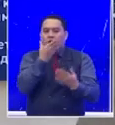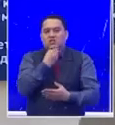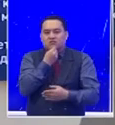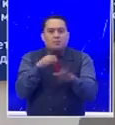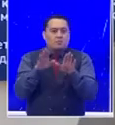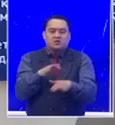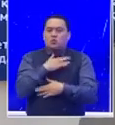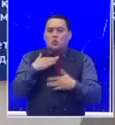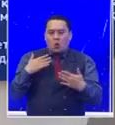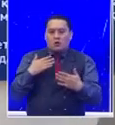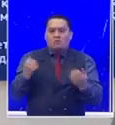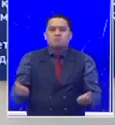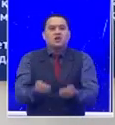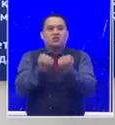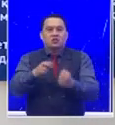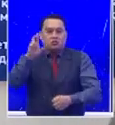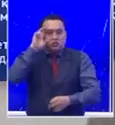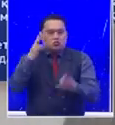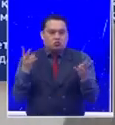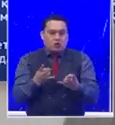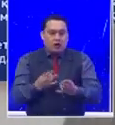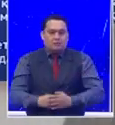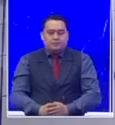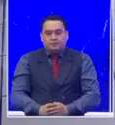это... Нам нужна поддержка государства.